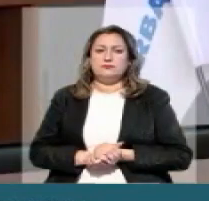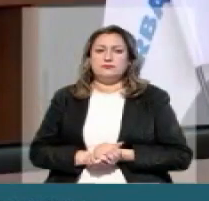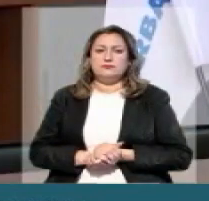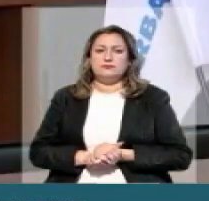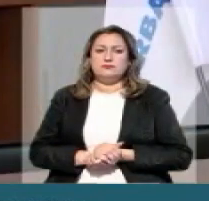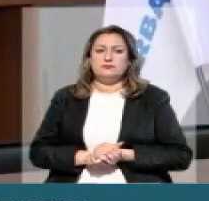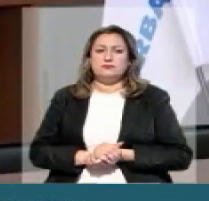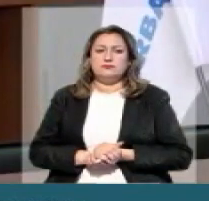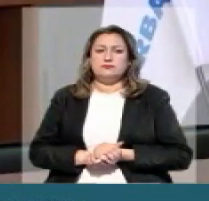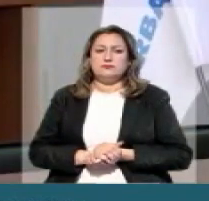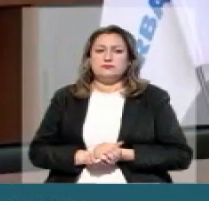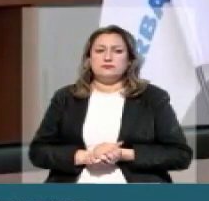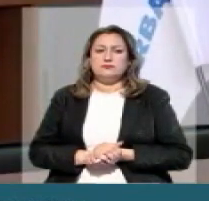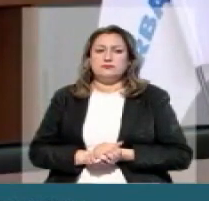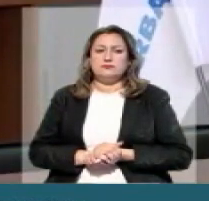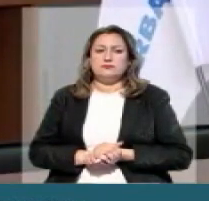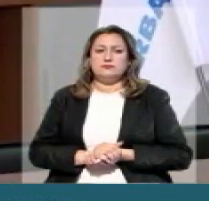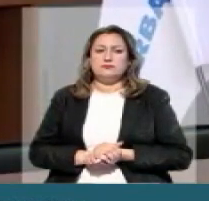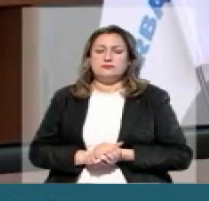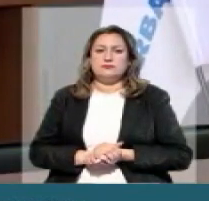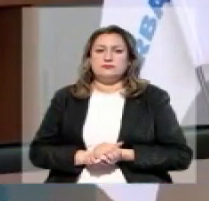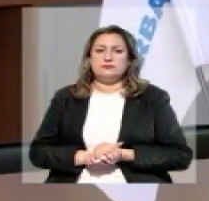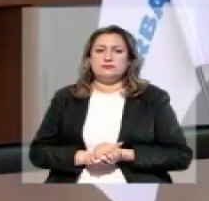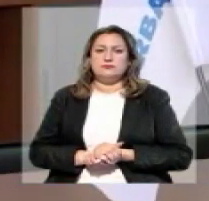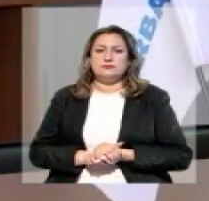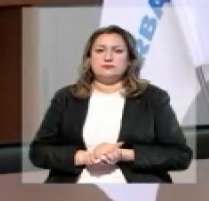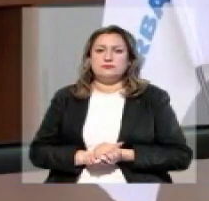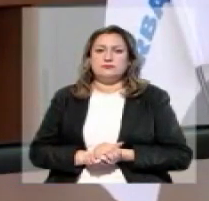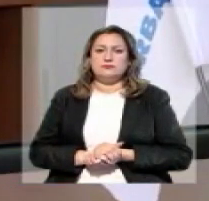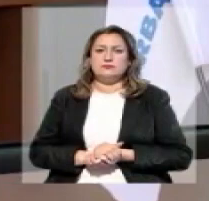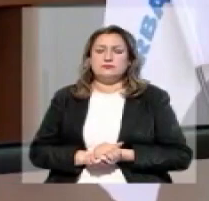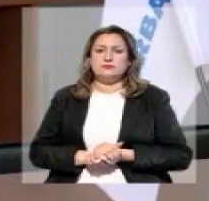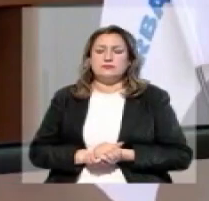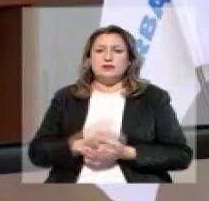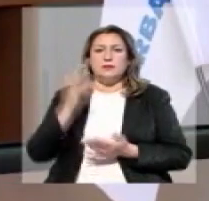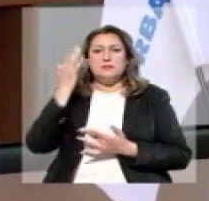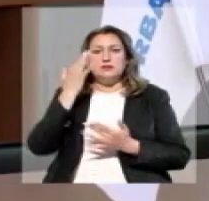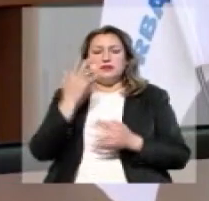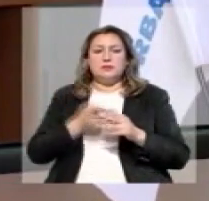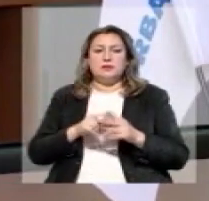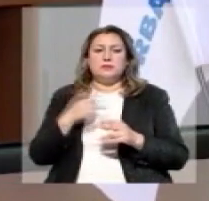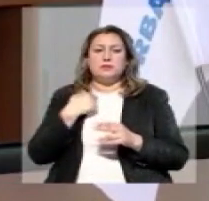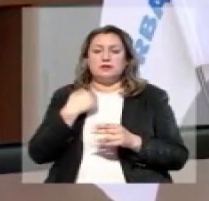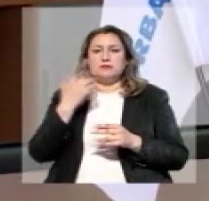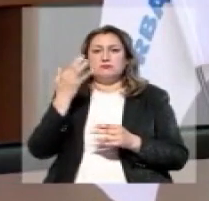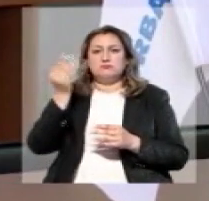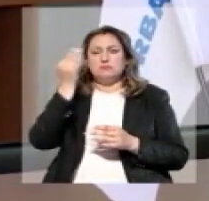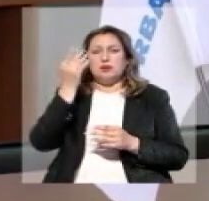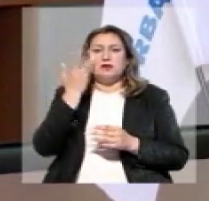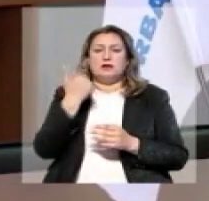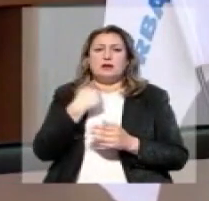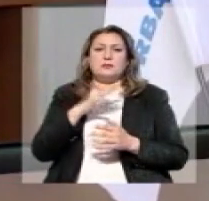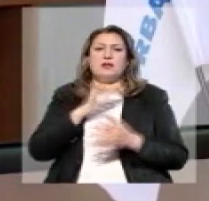Идея пришла, когда я была сидела в декретном отпуске. Бұл туралы ой декреттік демалысқа шыққанымда келді. Қызымызды қай